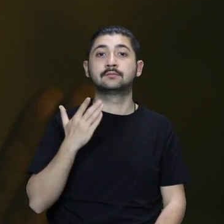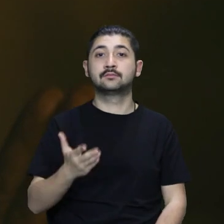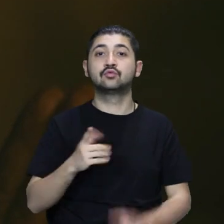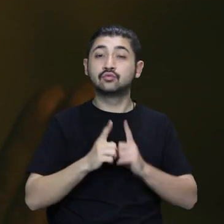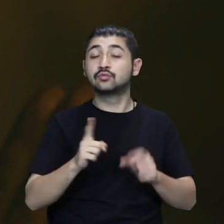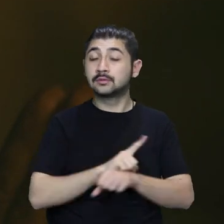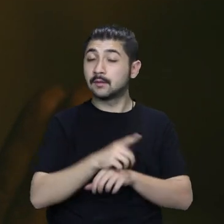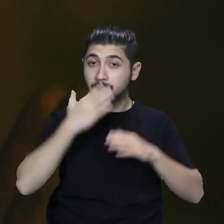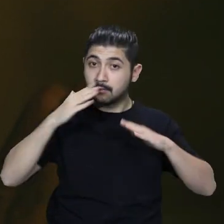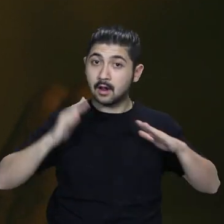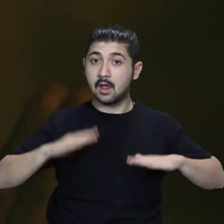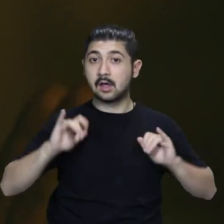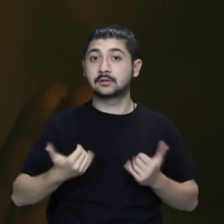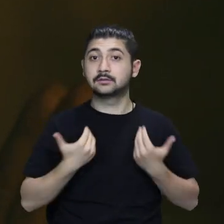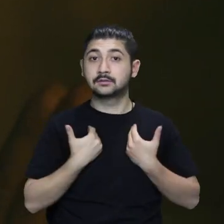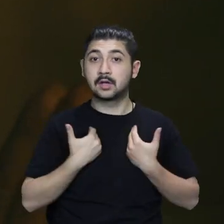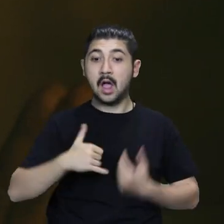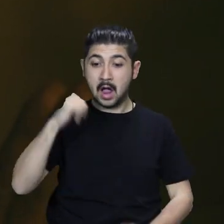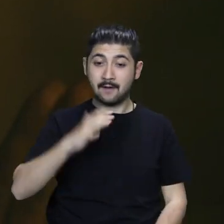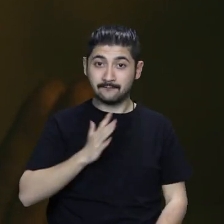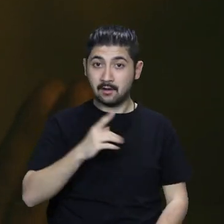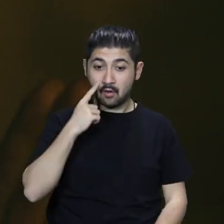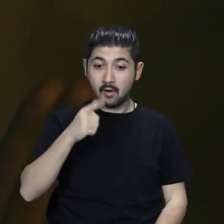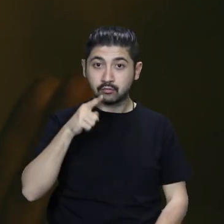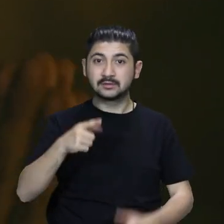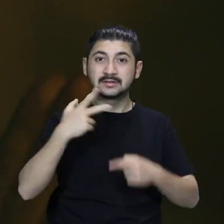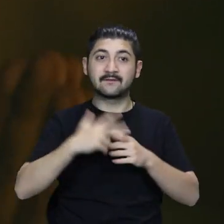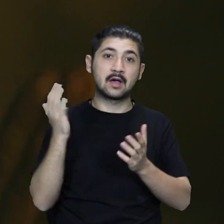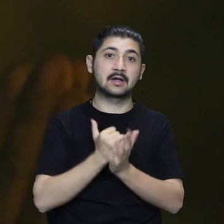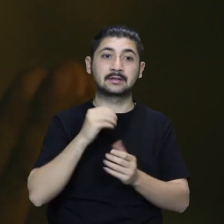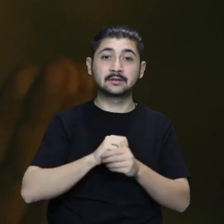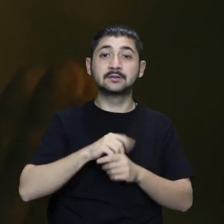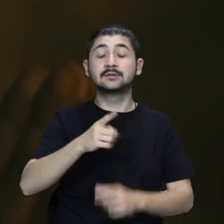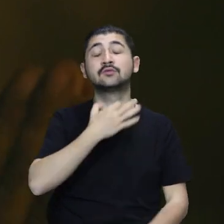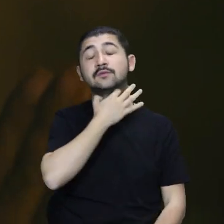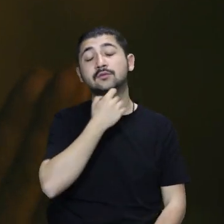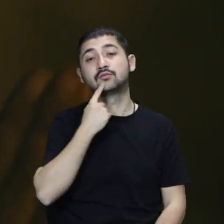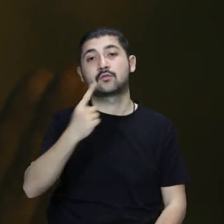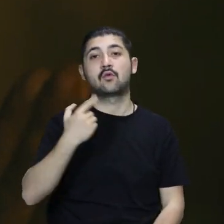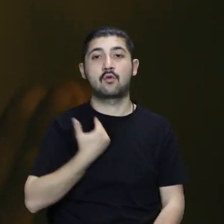zamandır beklediğimiz ve hak ettiğimiz bu zaferi kazanmak için sana yalvarıyorum.